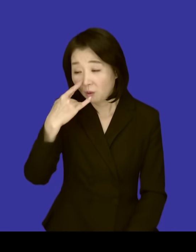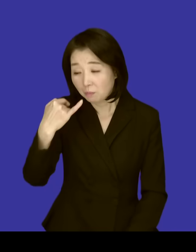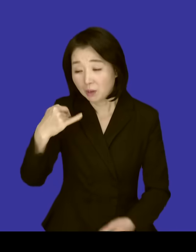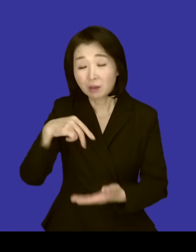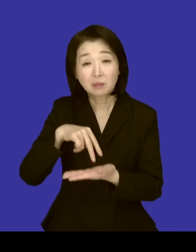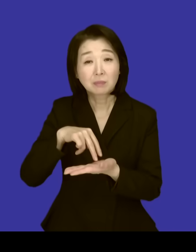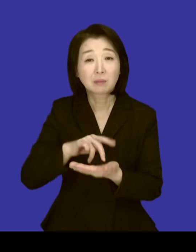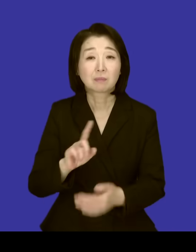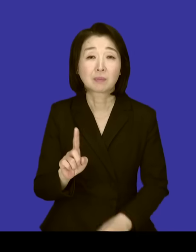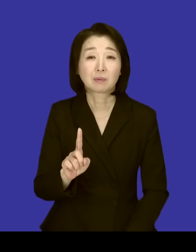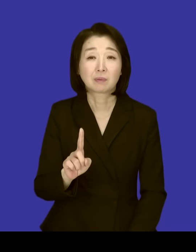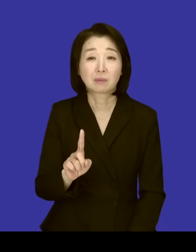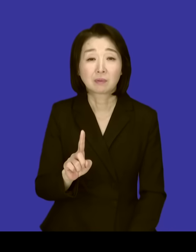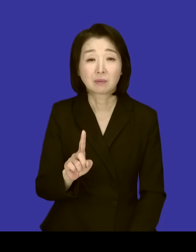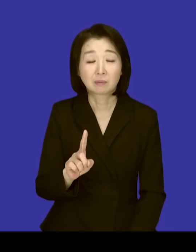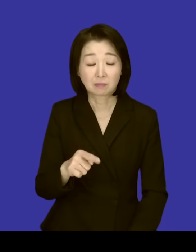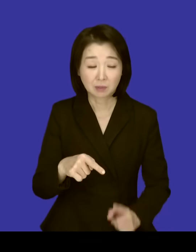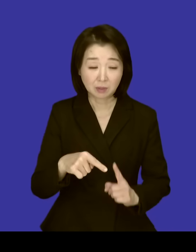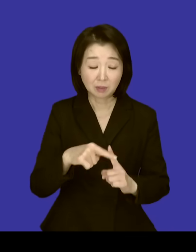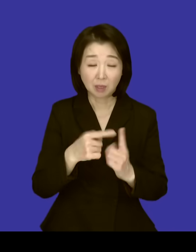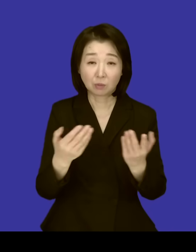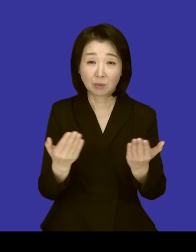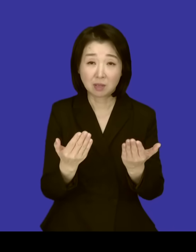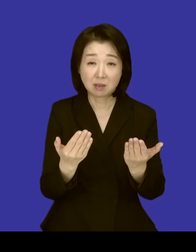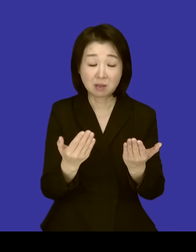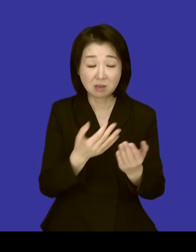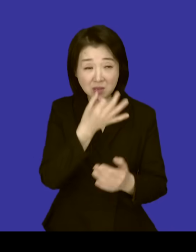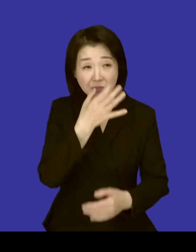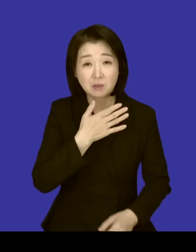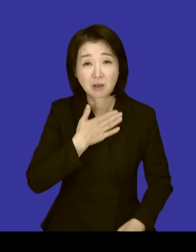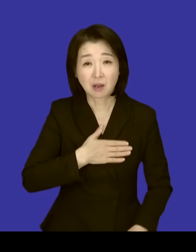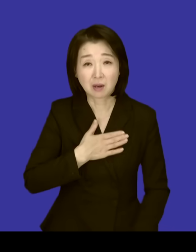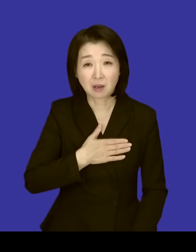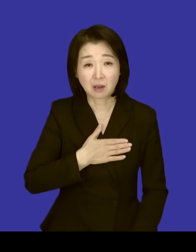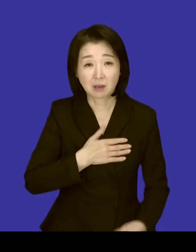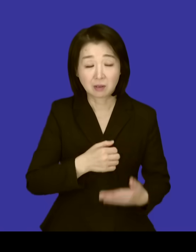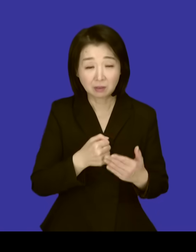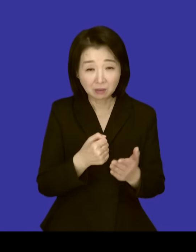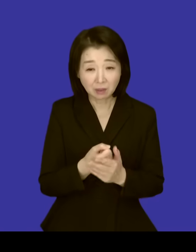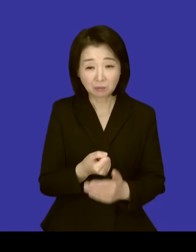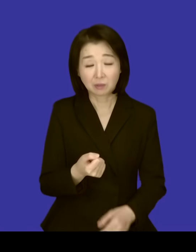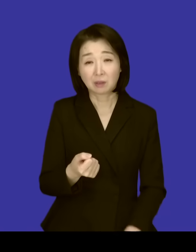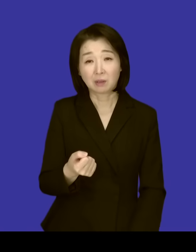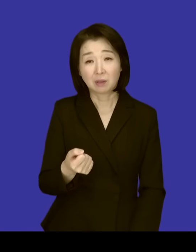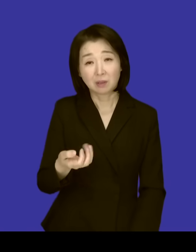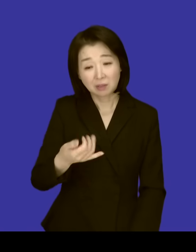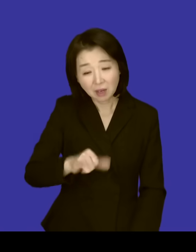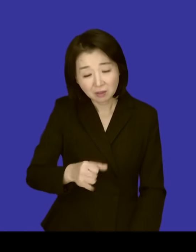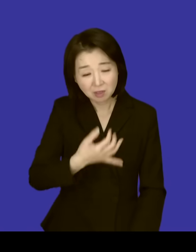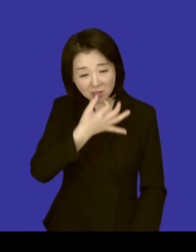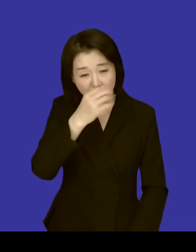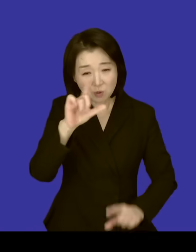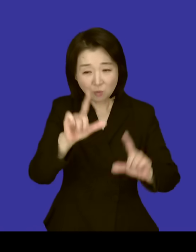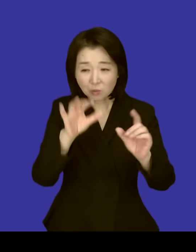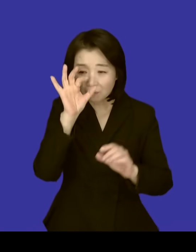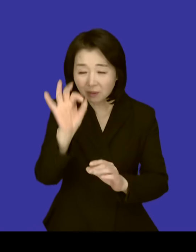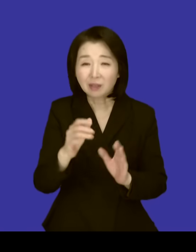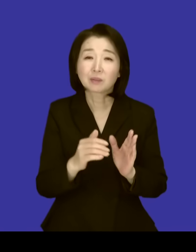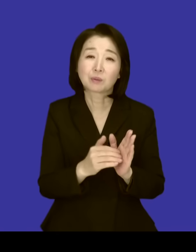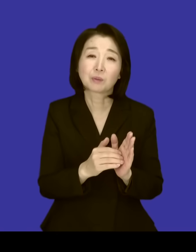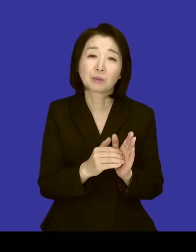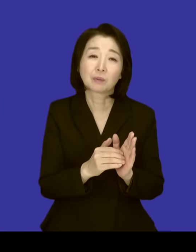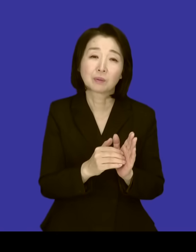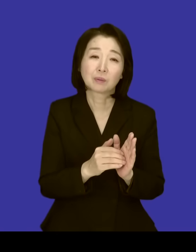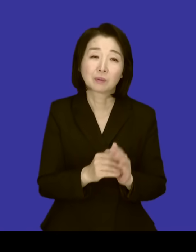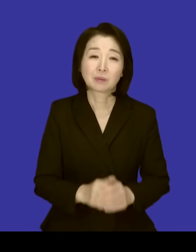입장에서는 얼마나 간호사 선생님들이 힘들게 일하는지 아니까 그럼. 그리고 자식이 힘든 모습을 봤으니까 네.